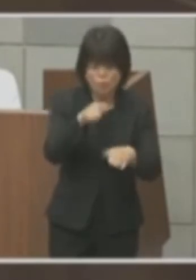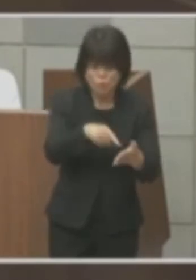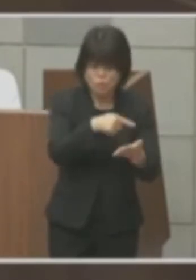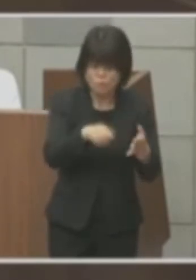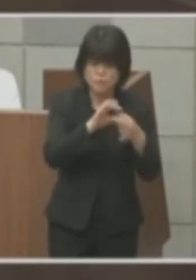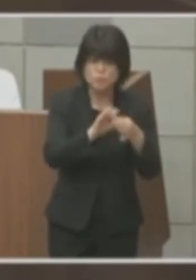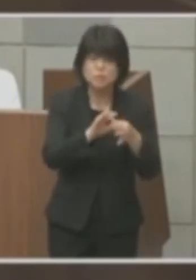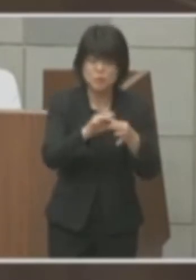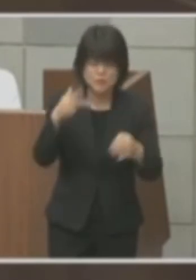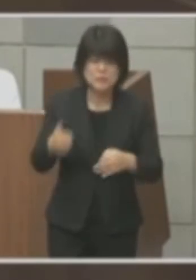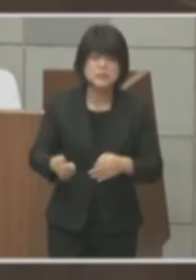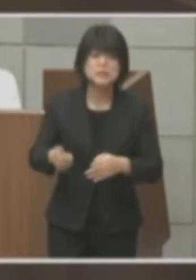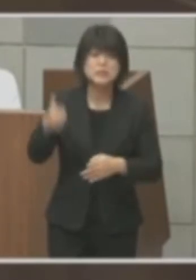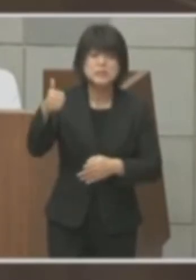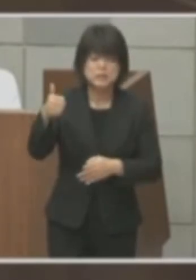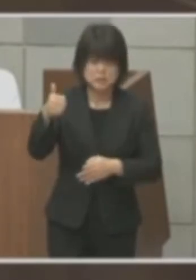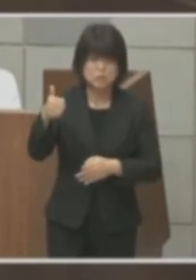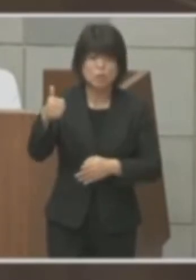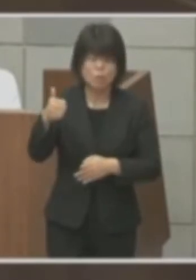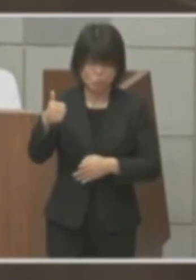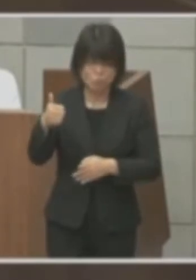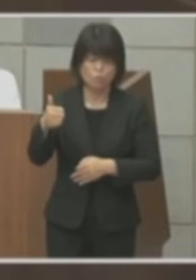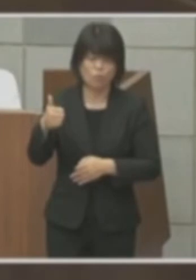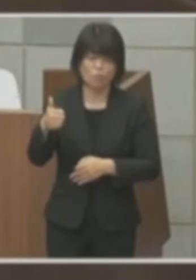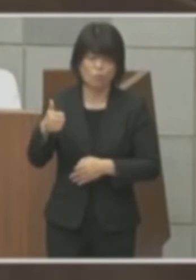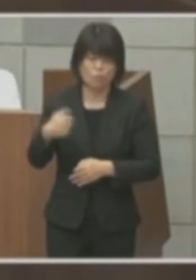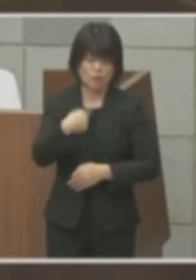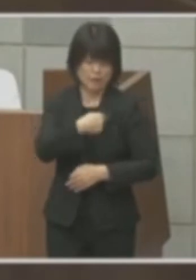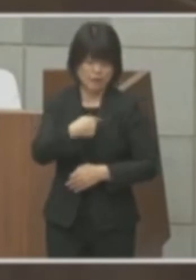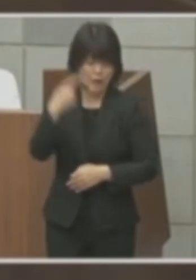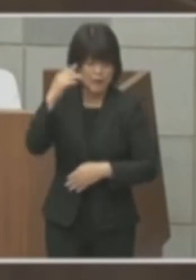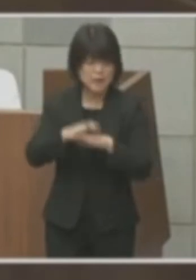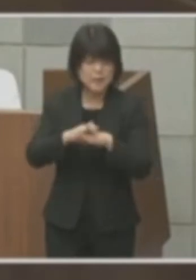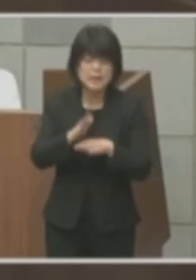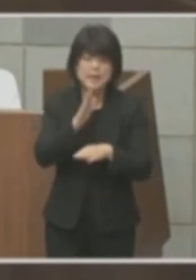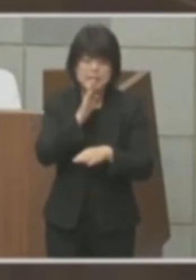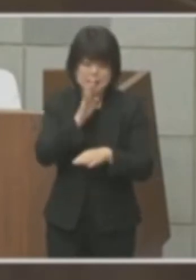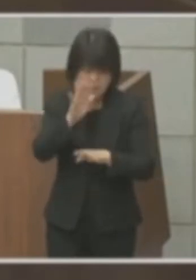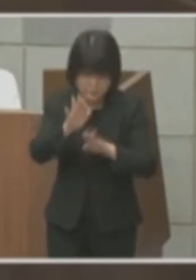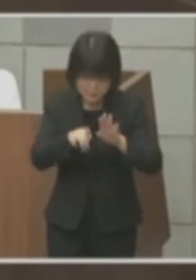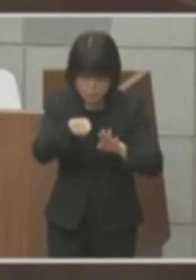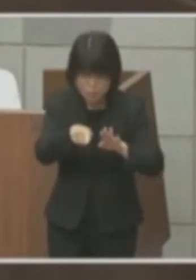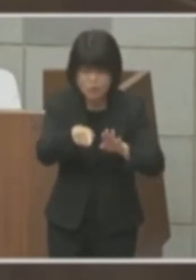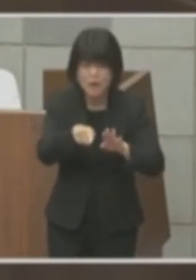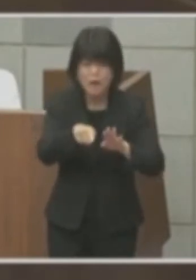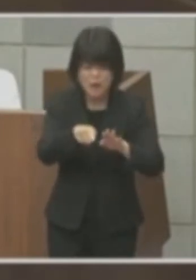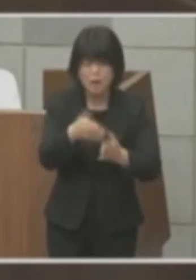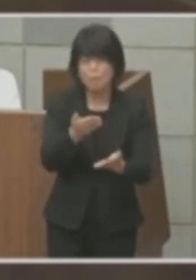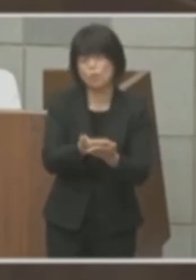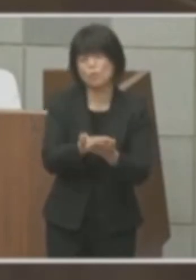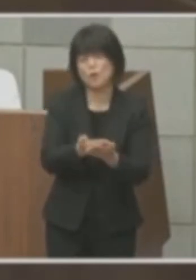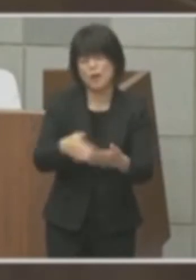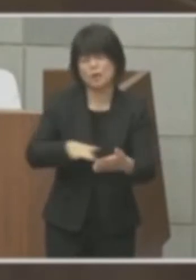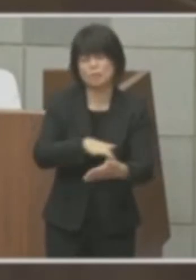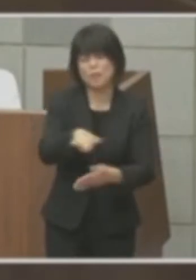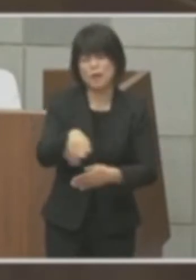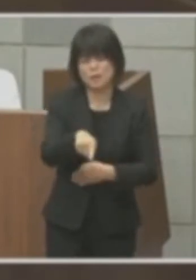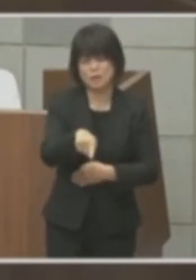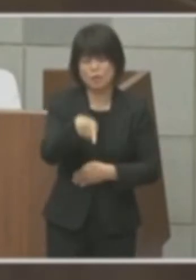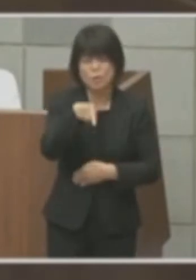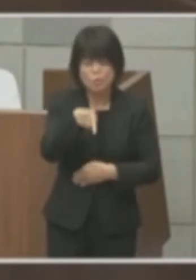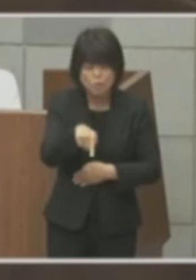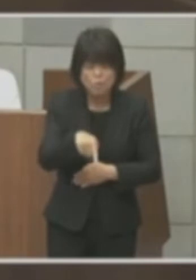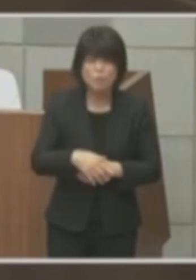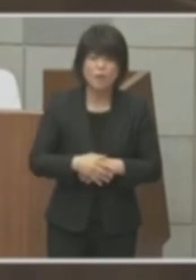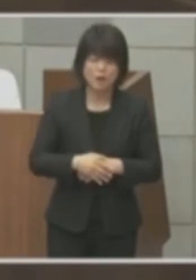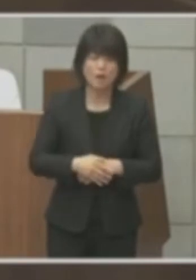については、市長の恣意的判断は許されず、客観的事実が求められるところでありますが、まさに本件は、